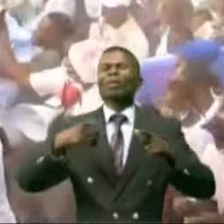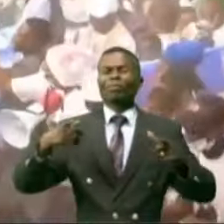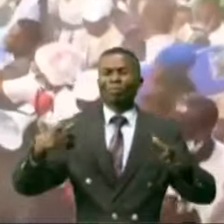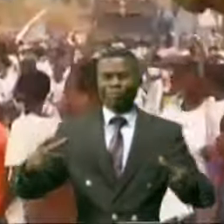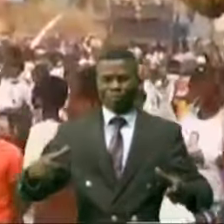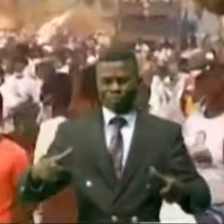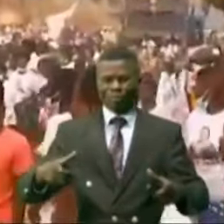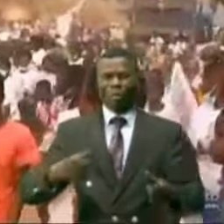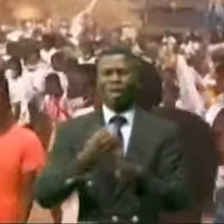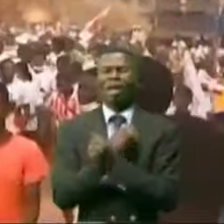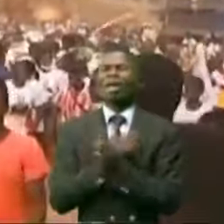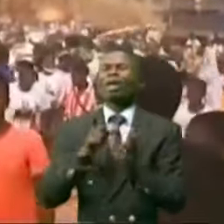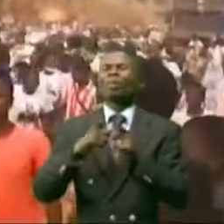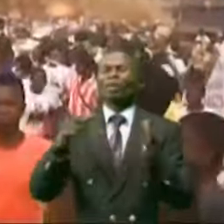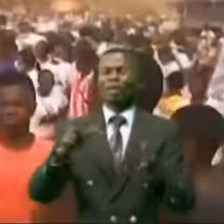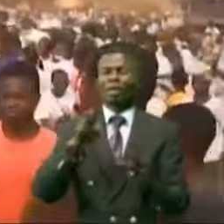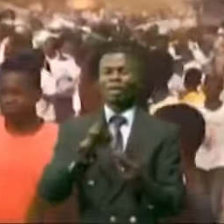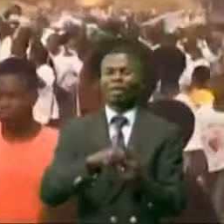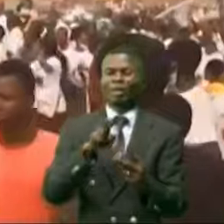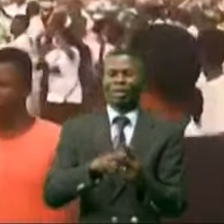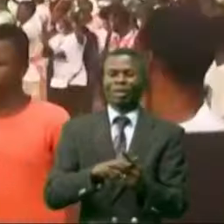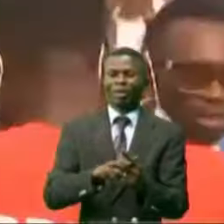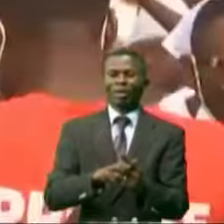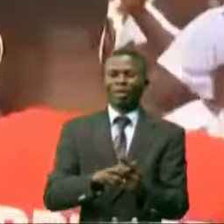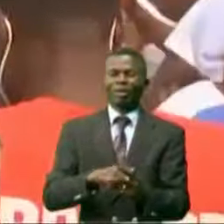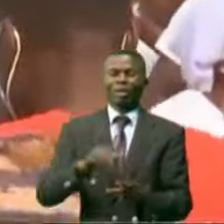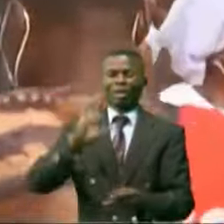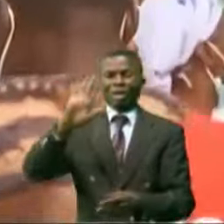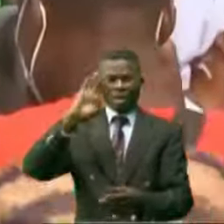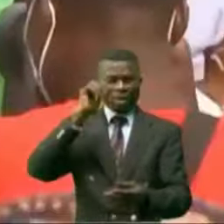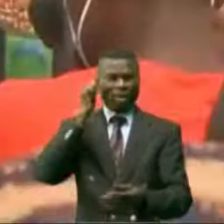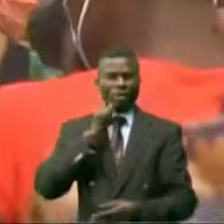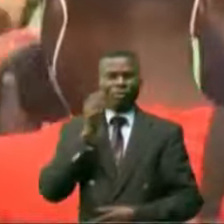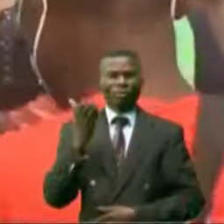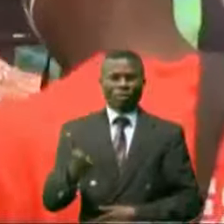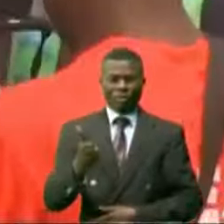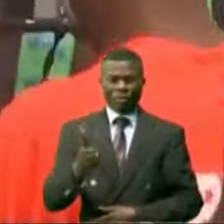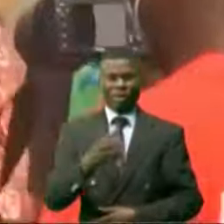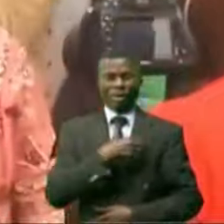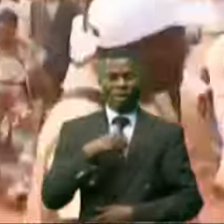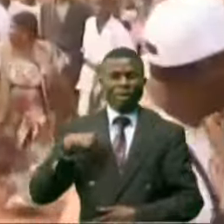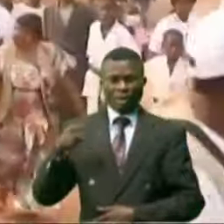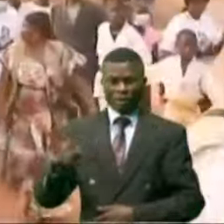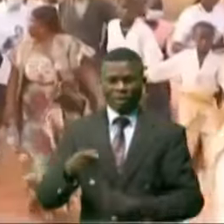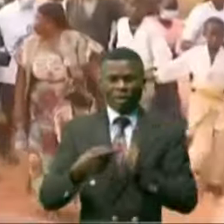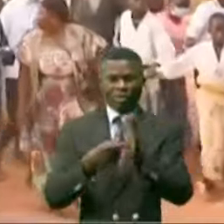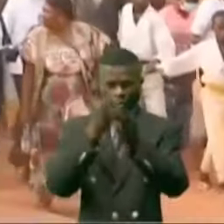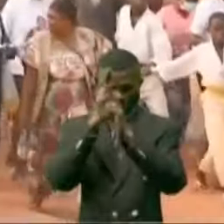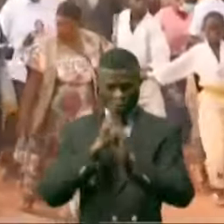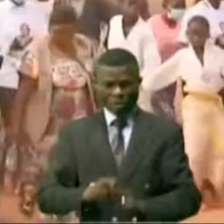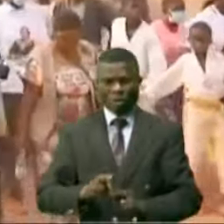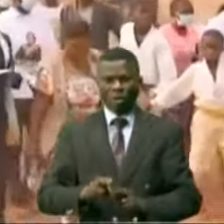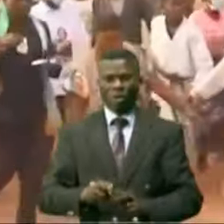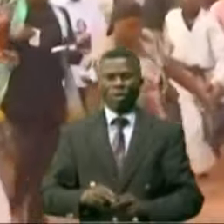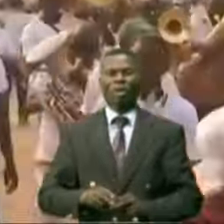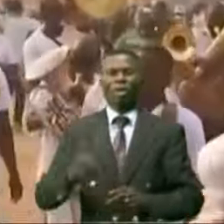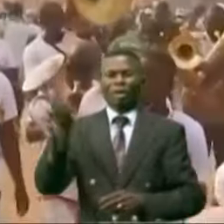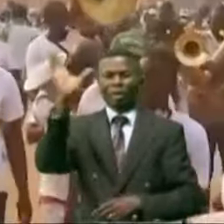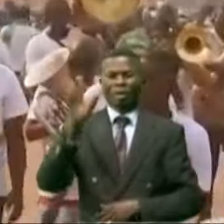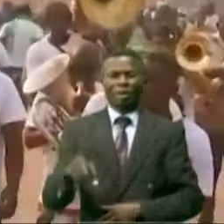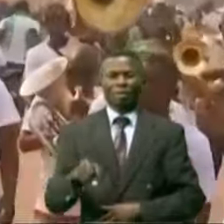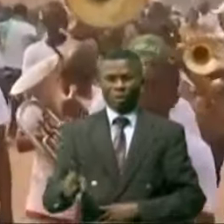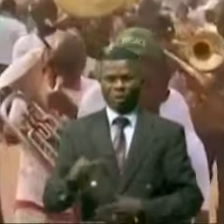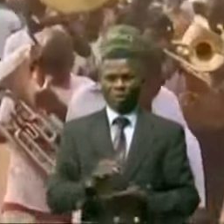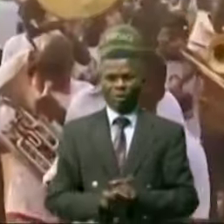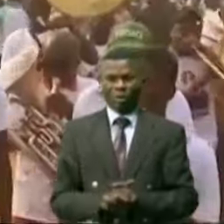de la sympathie que les électeurs et électrices du Congo central ont pour cette femme qui fait l'honneur et la fierté des nés Congo. La